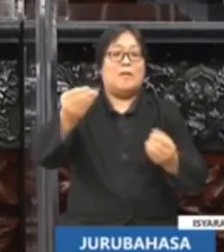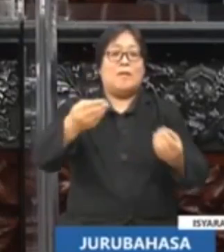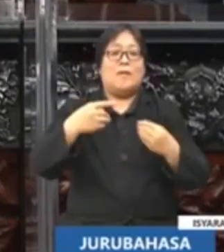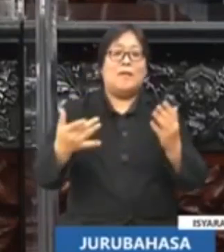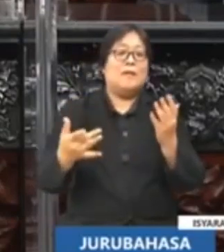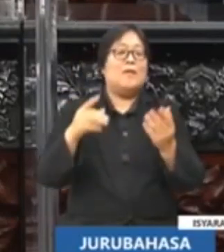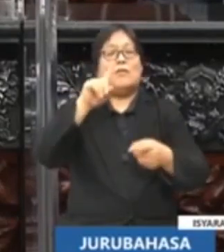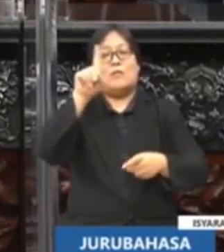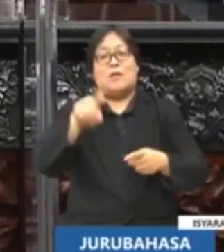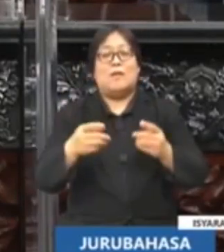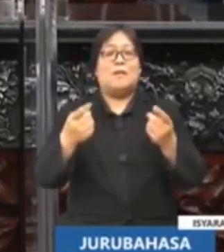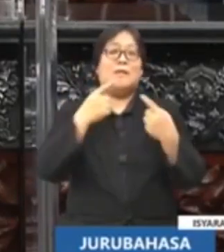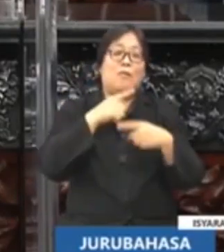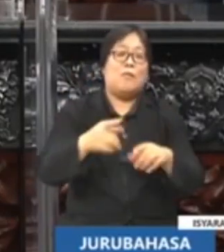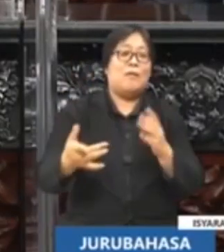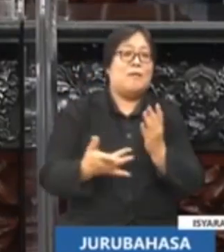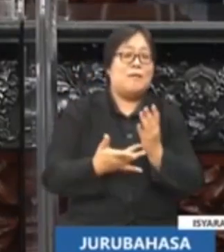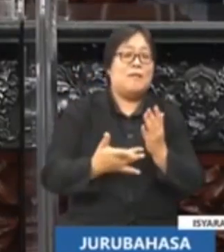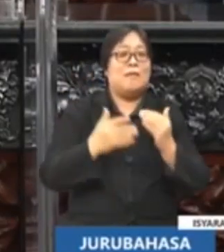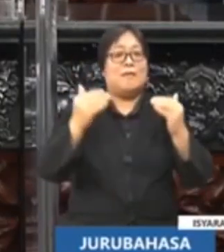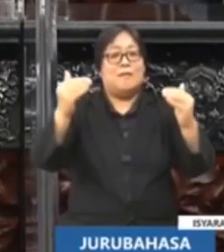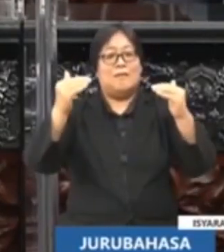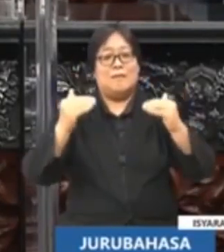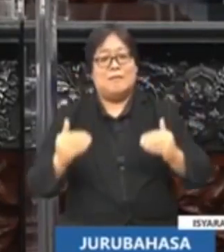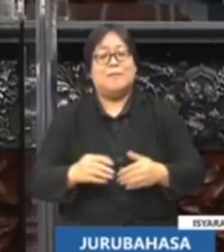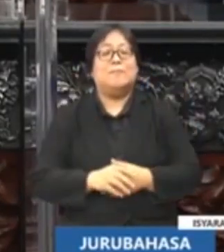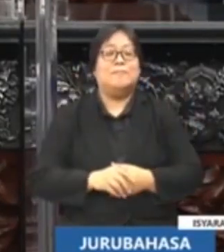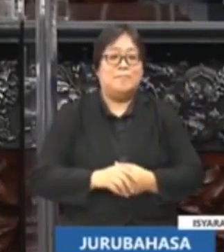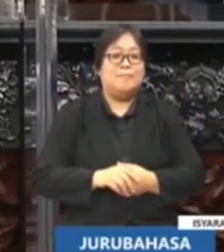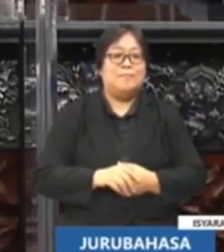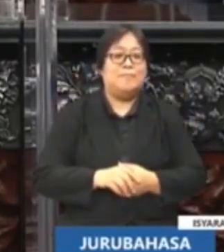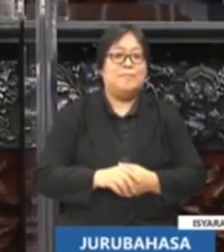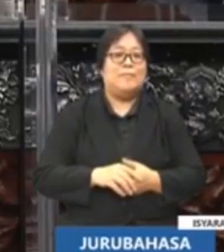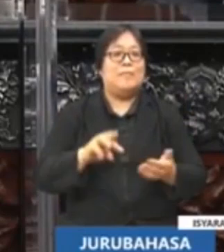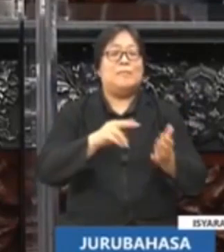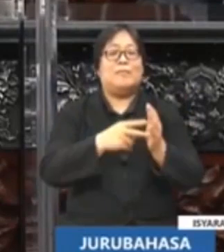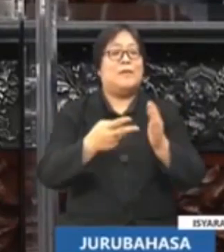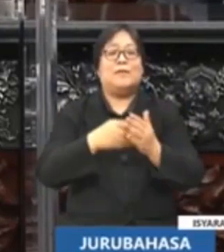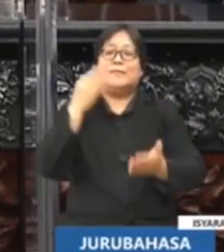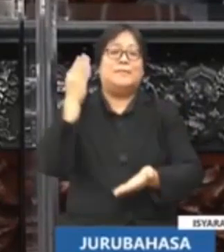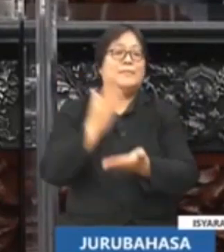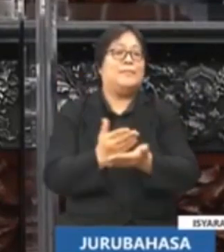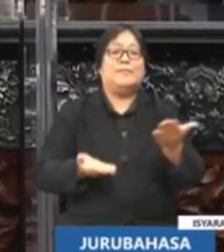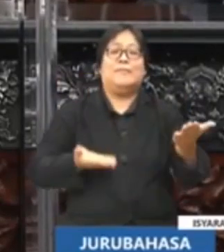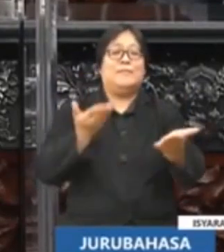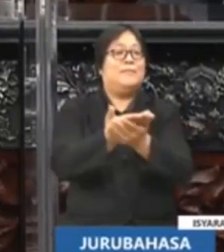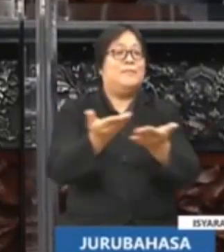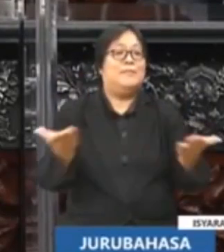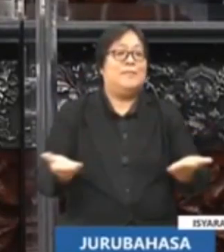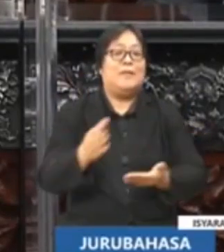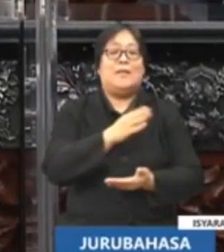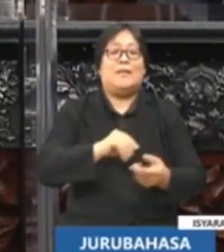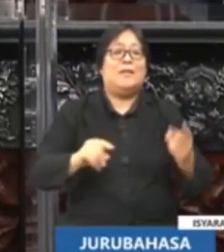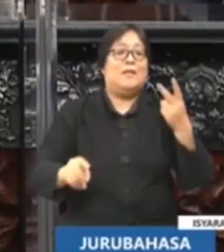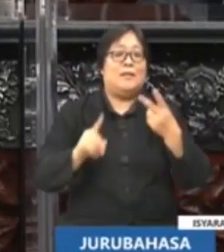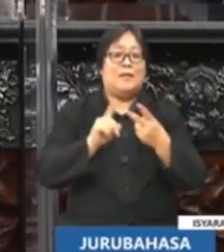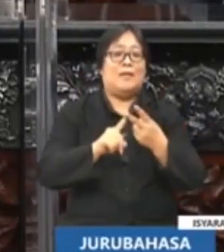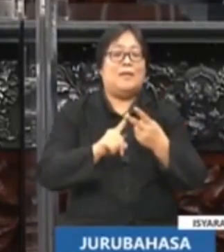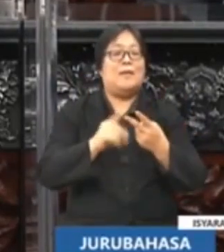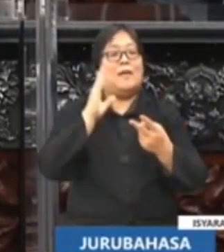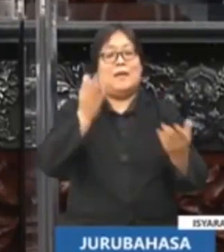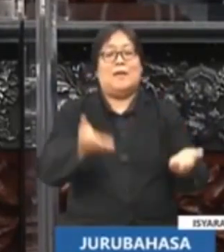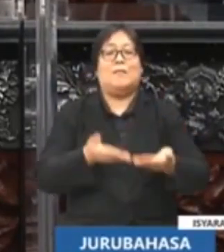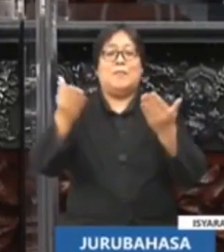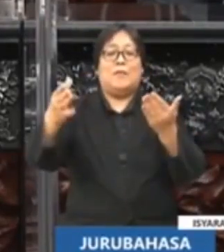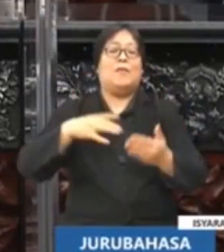soal teknik ke kemudian mematikan usul ini keduanya mengatakan bahwa kepada